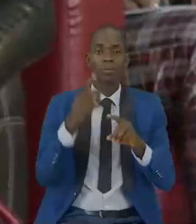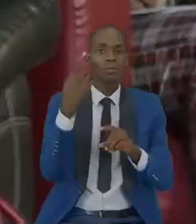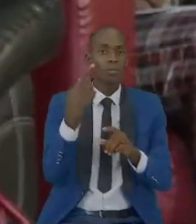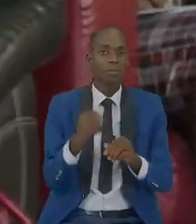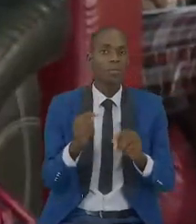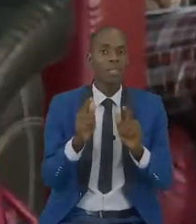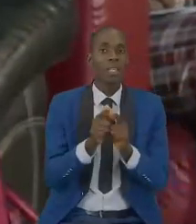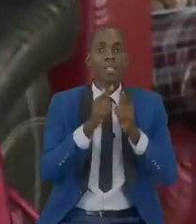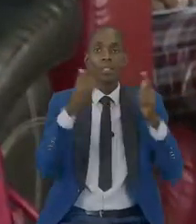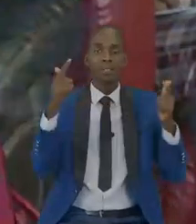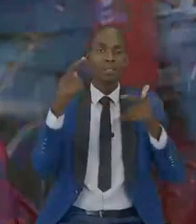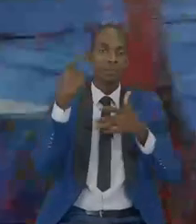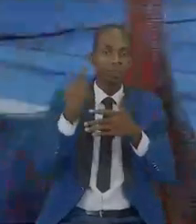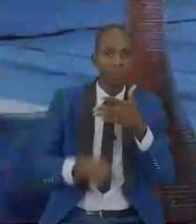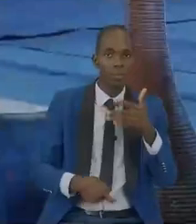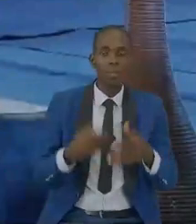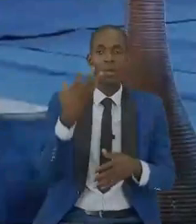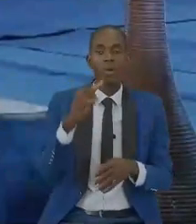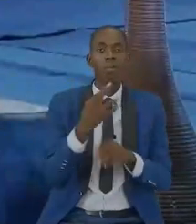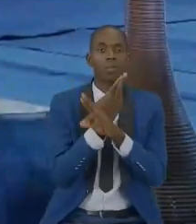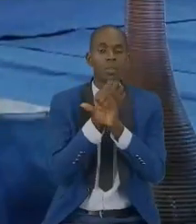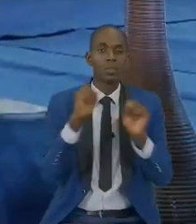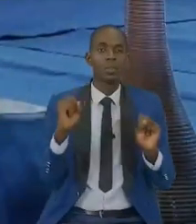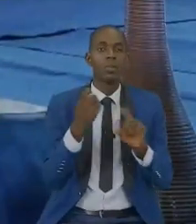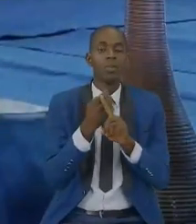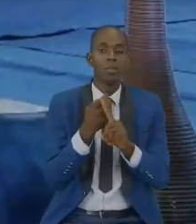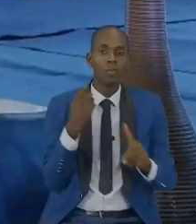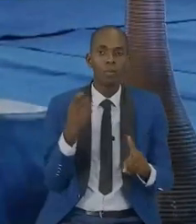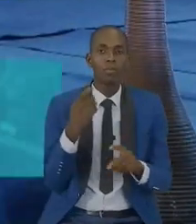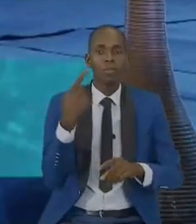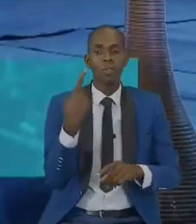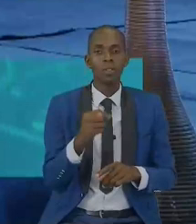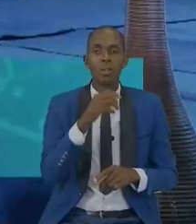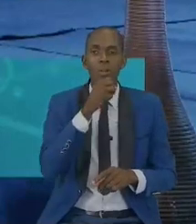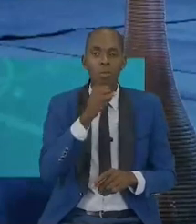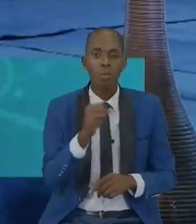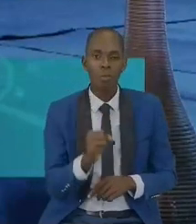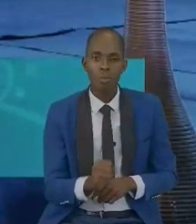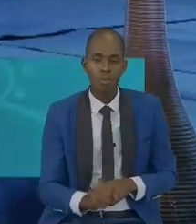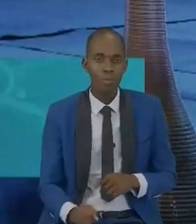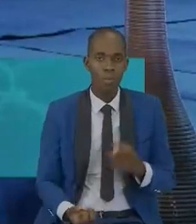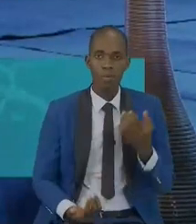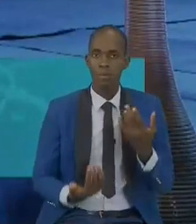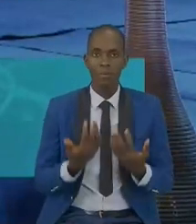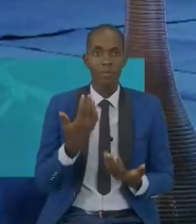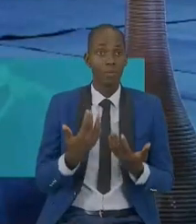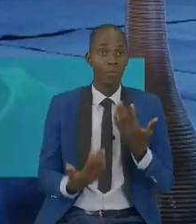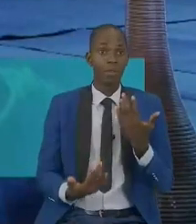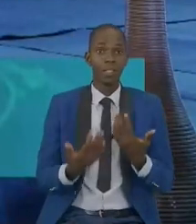Voyons le premier point, le grand prix de rédemption de